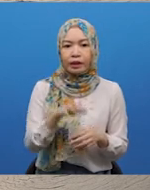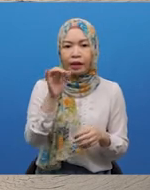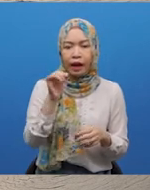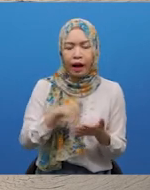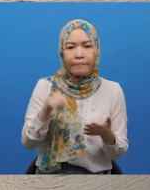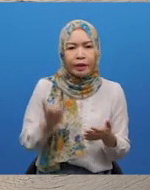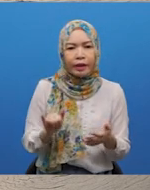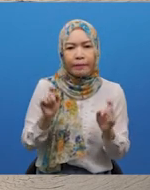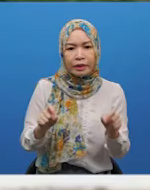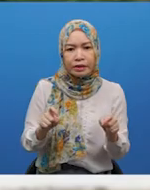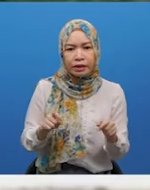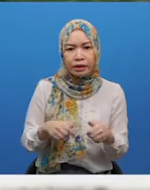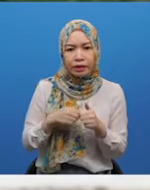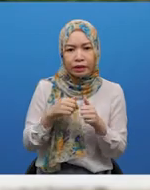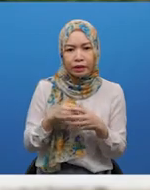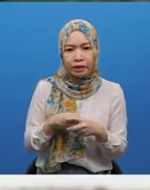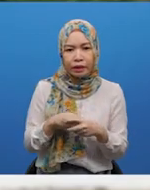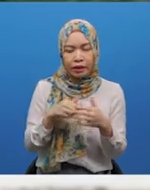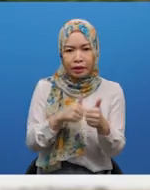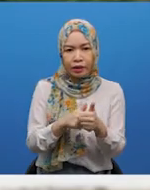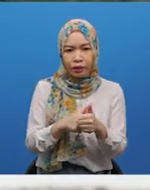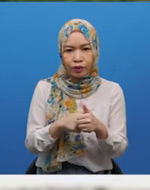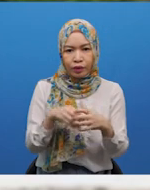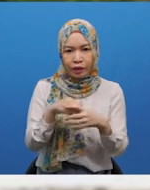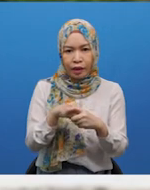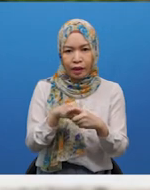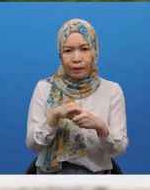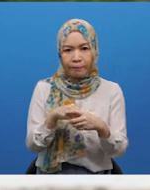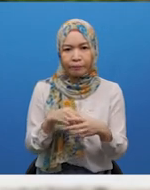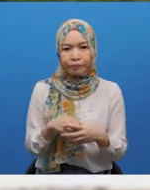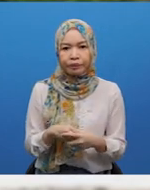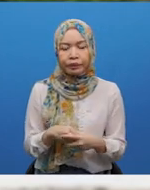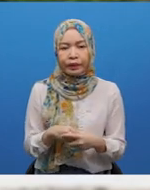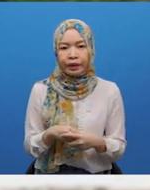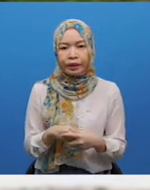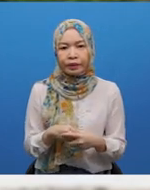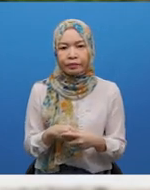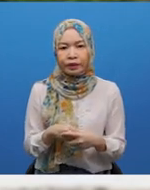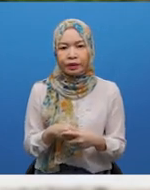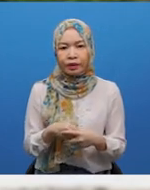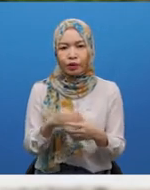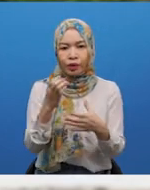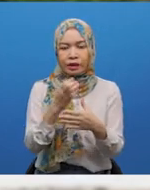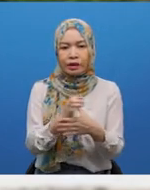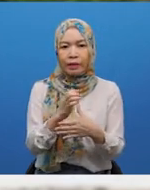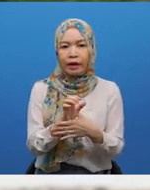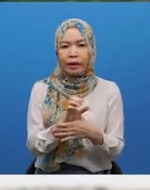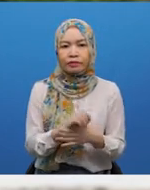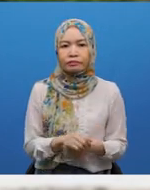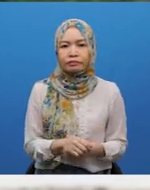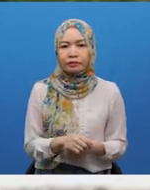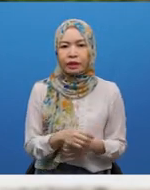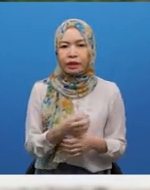memerintah negara. Cabaran terbesar yang dihadapi oleh Raja Negeri Kembayat adalah